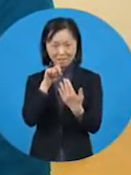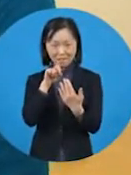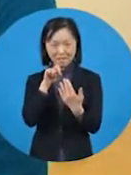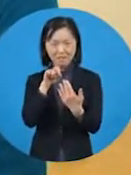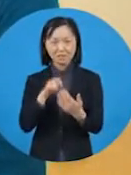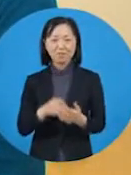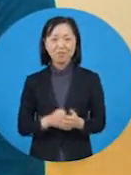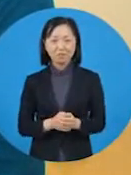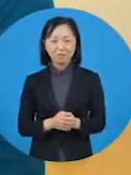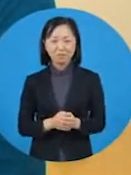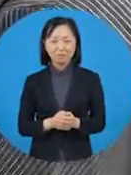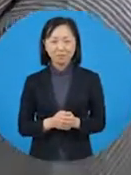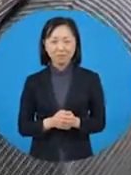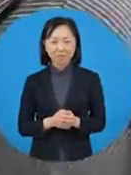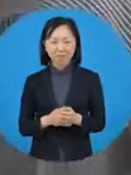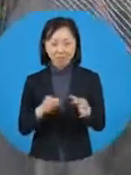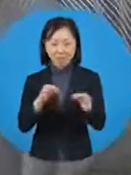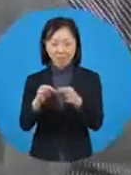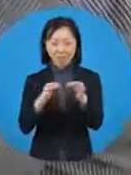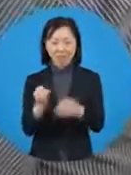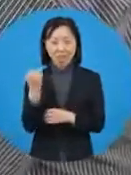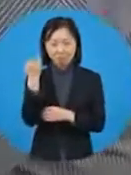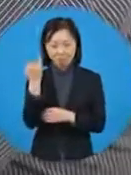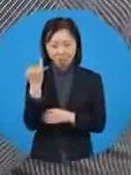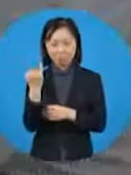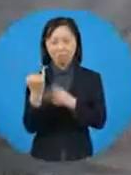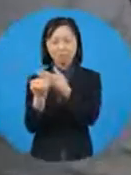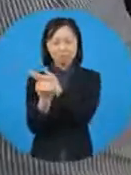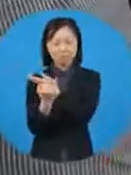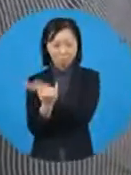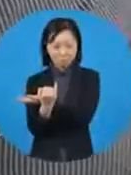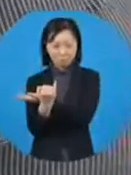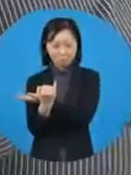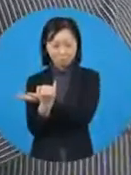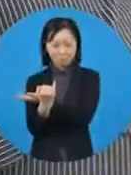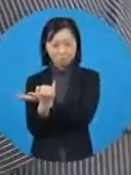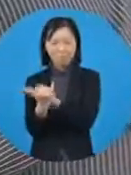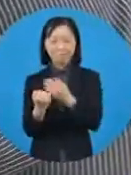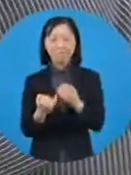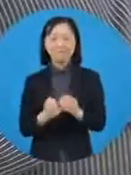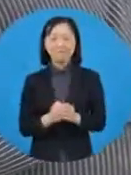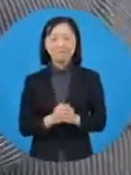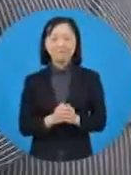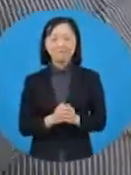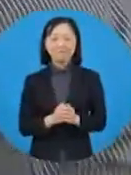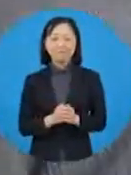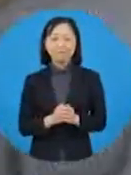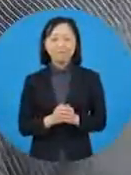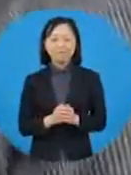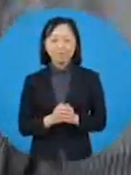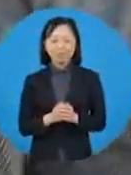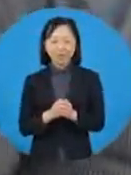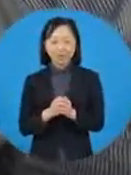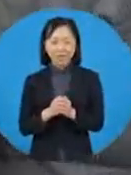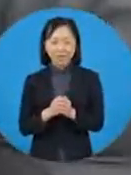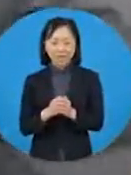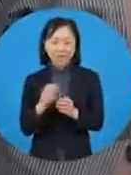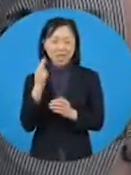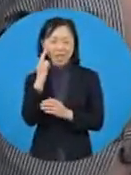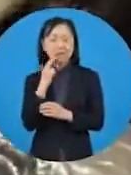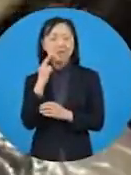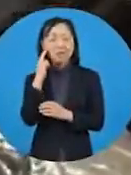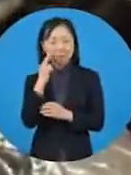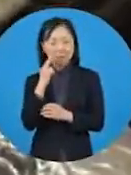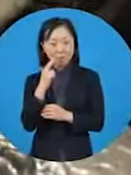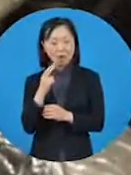選ばれたんですね。 はい、 作り手は店主でありお母さんでもあるとし子さん。ひき肉